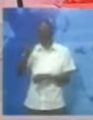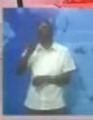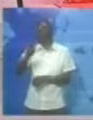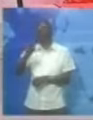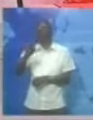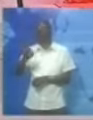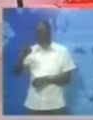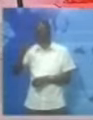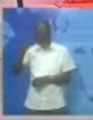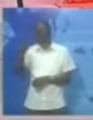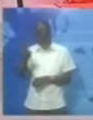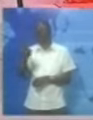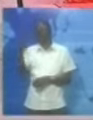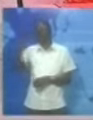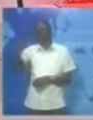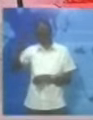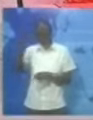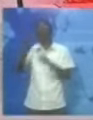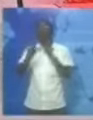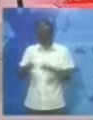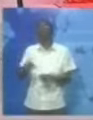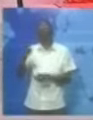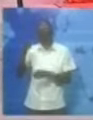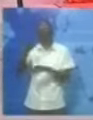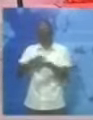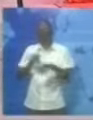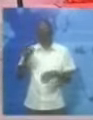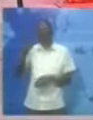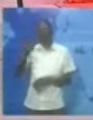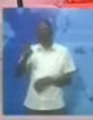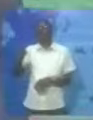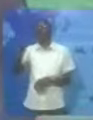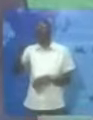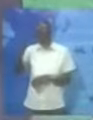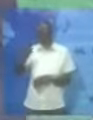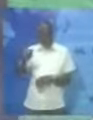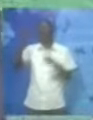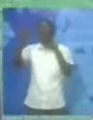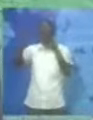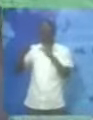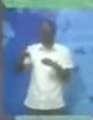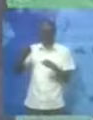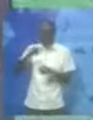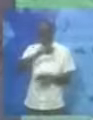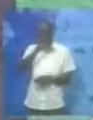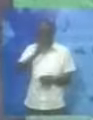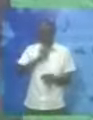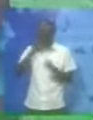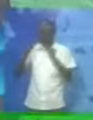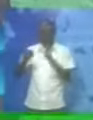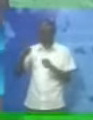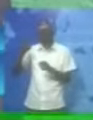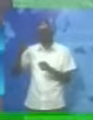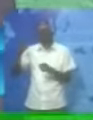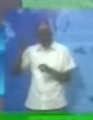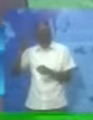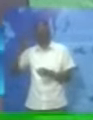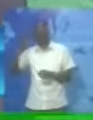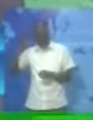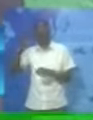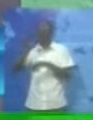TF1. Est-ce qu'on peut vous appeler PPDA? Ah oui, oui, oui, vous avez le droit. J'ai eu le droit à peu près à tout. À la radio, on m'appelait